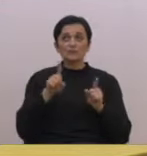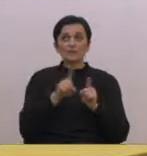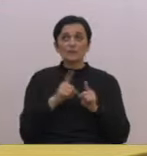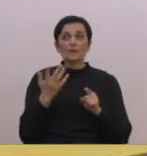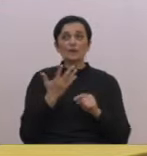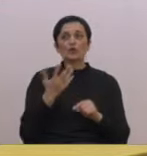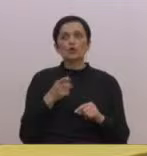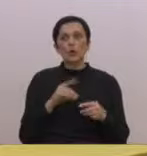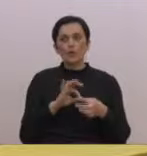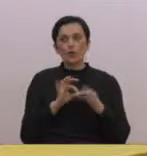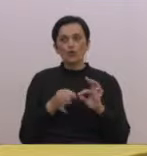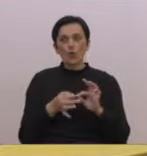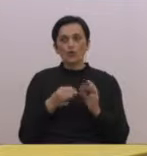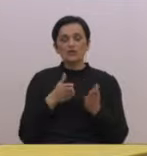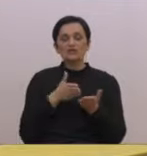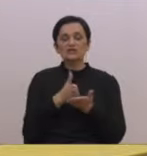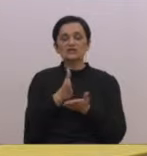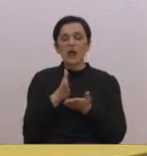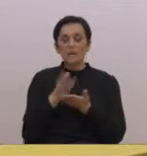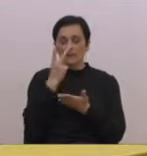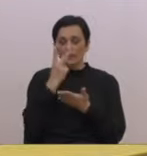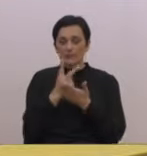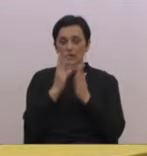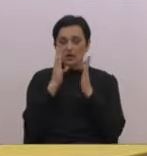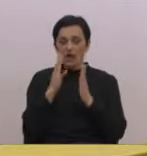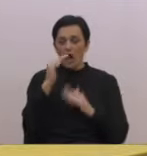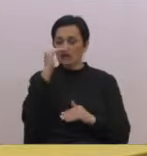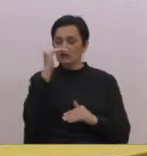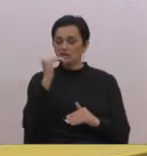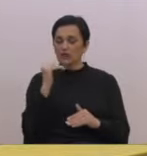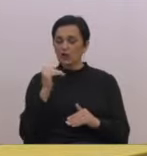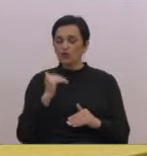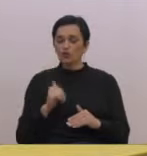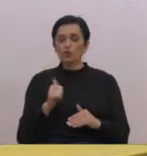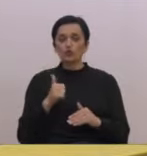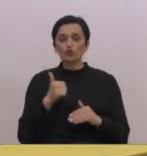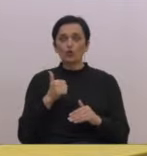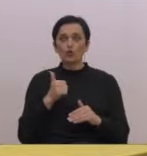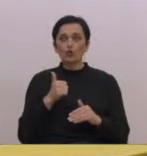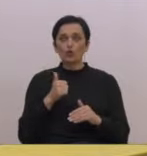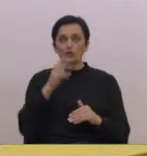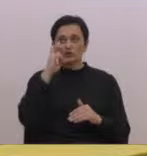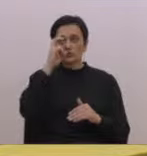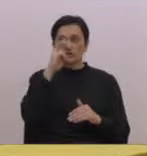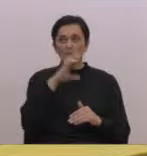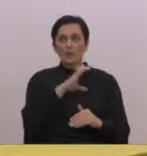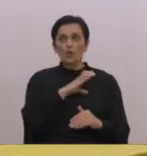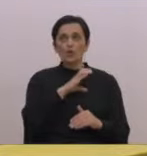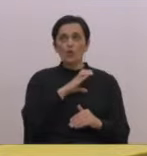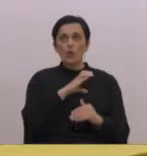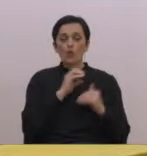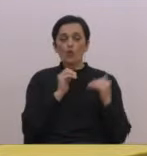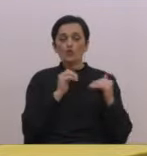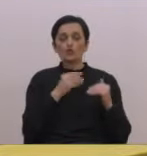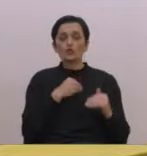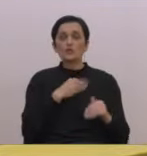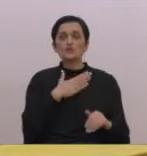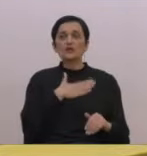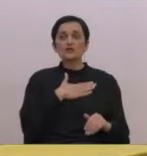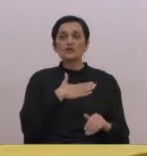Romelic, concretul, sami zne macioni în lobby, gansa zrulit, urogoruna mohtes. Sahamțipo Konebis,